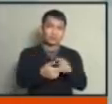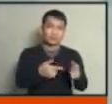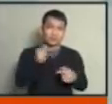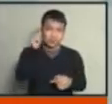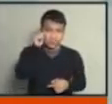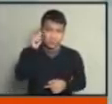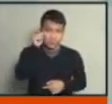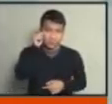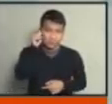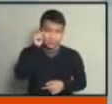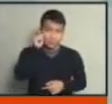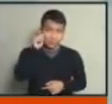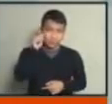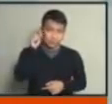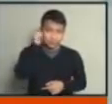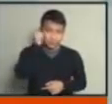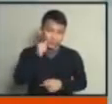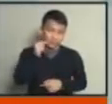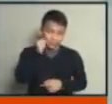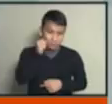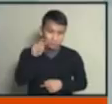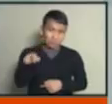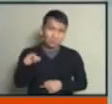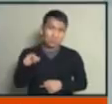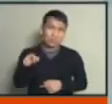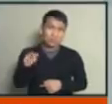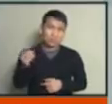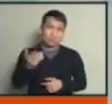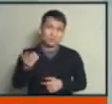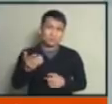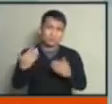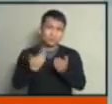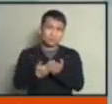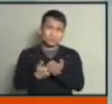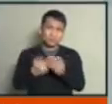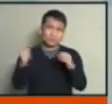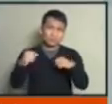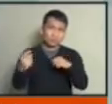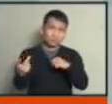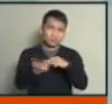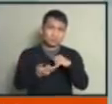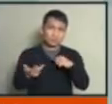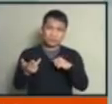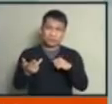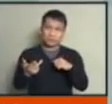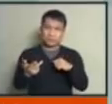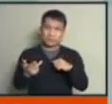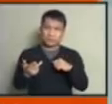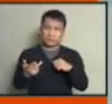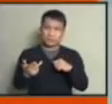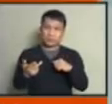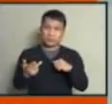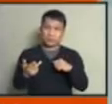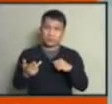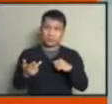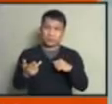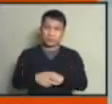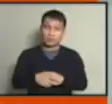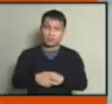Arlene Siton. Opo, opo. Napag-usapan na po ito sa barangay, yung issue nito. Wala po